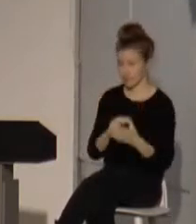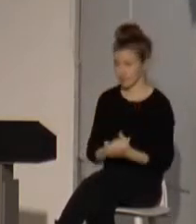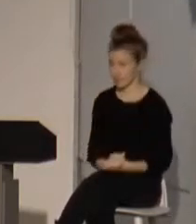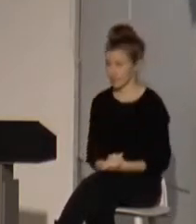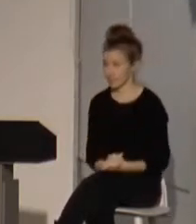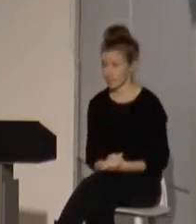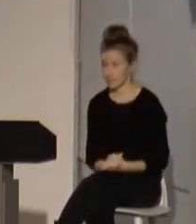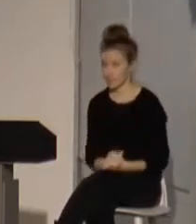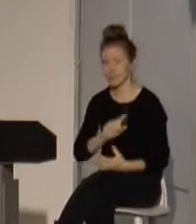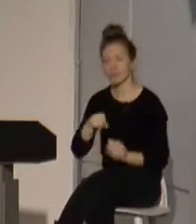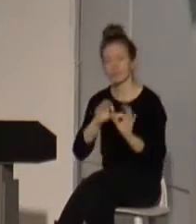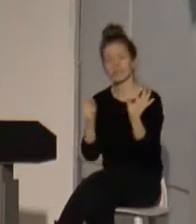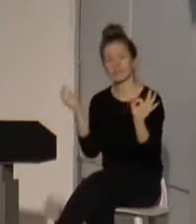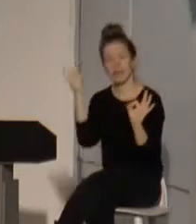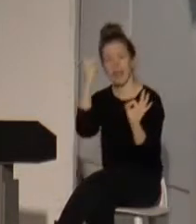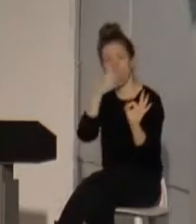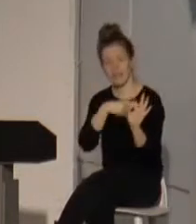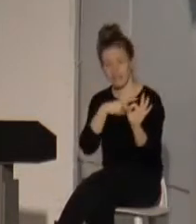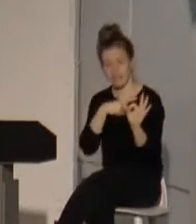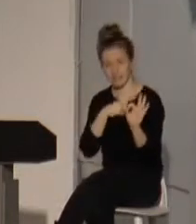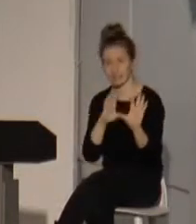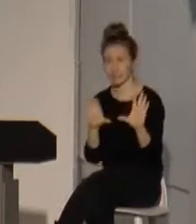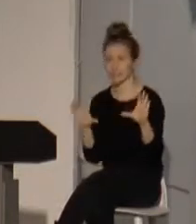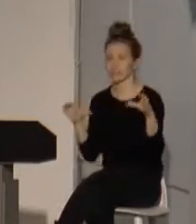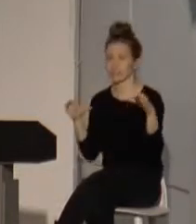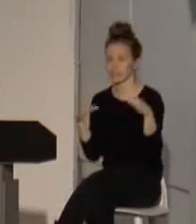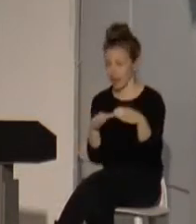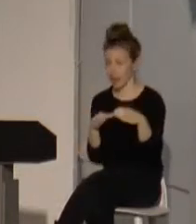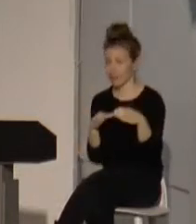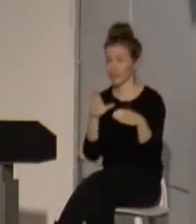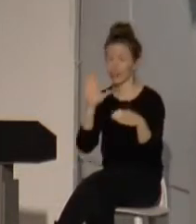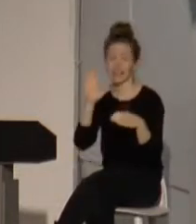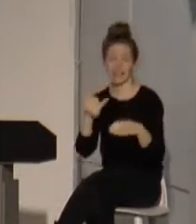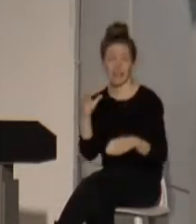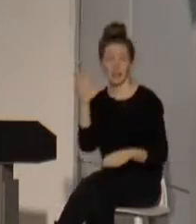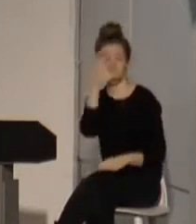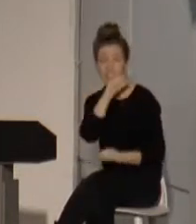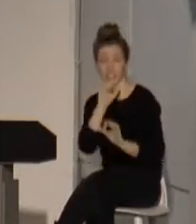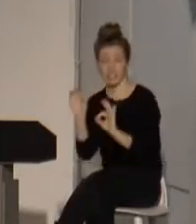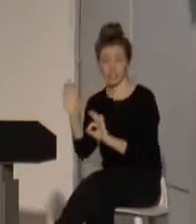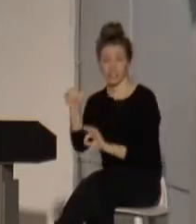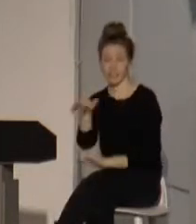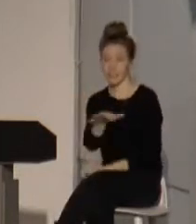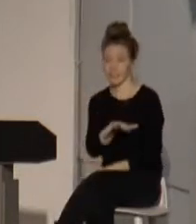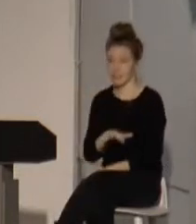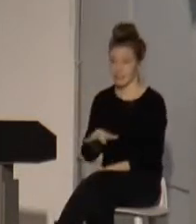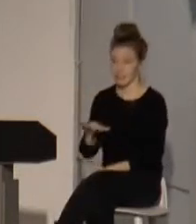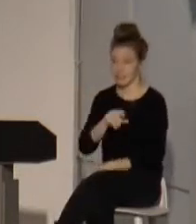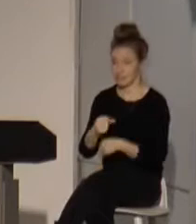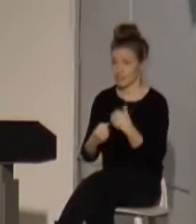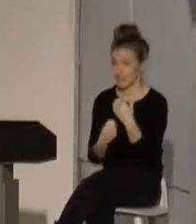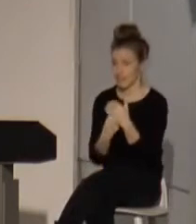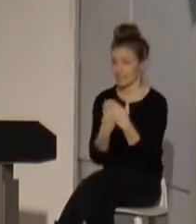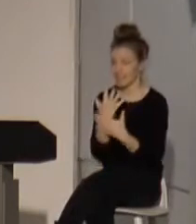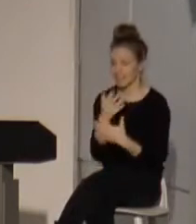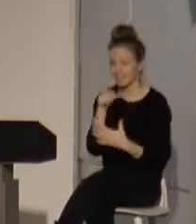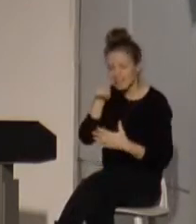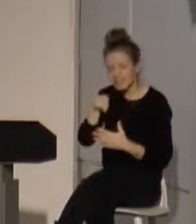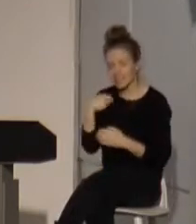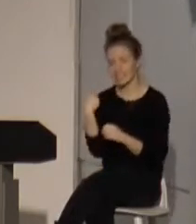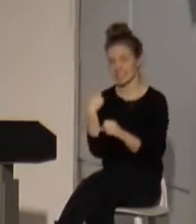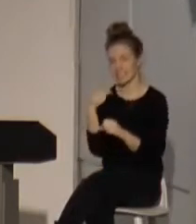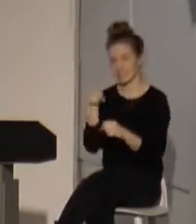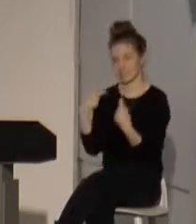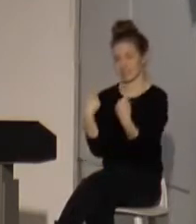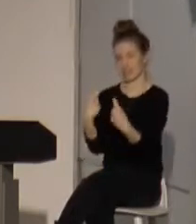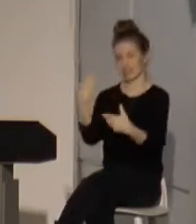כשאנחנו מתחילים להבין שהחברה, גם בגישה שלה וגם בסביבה שהיא מייצרת, היא זאת ששמה